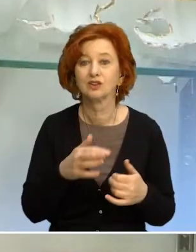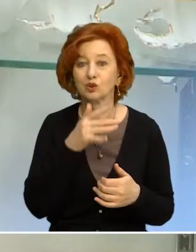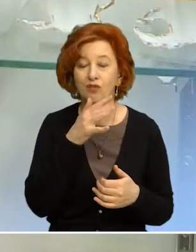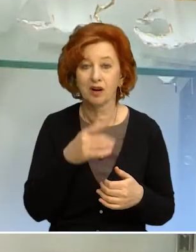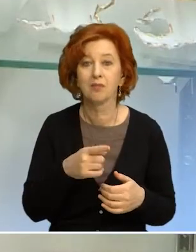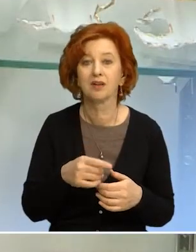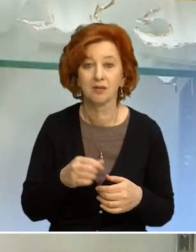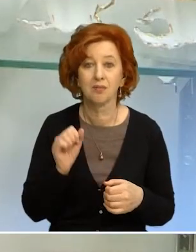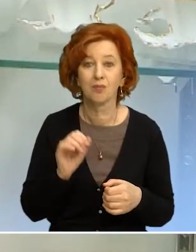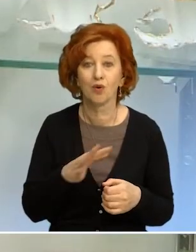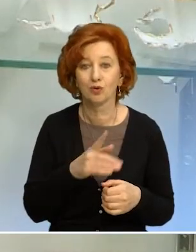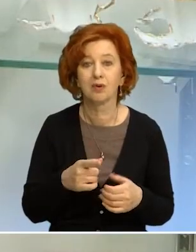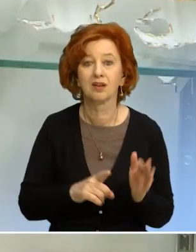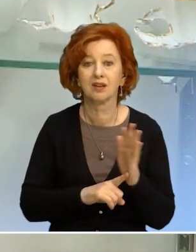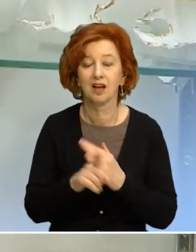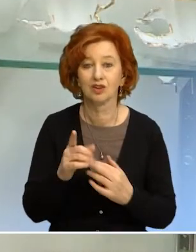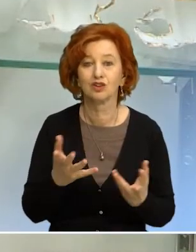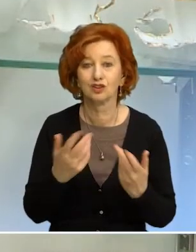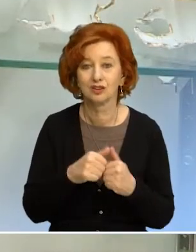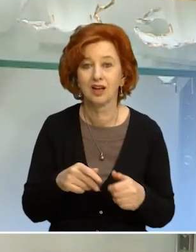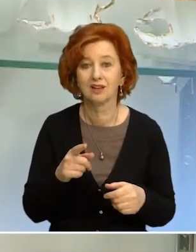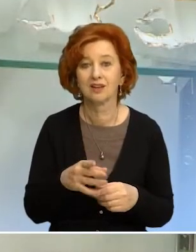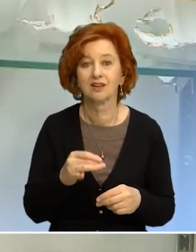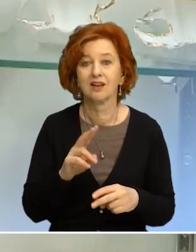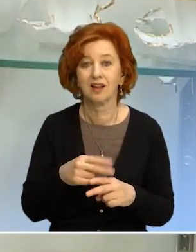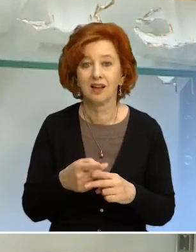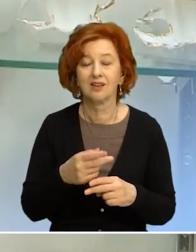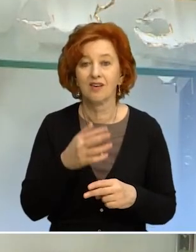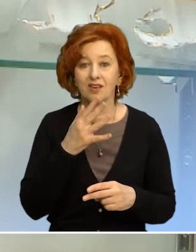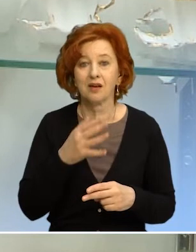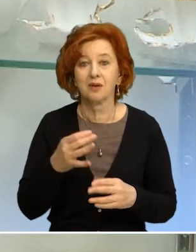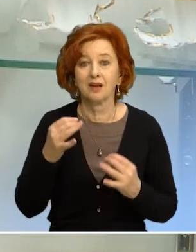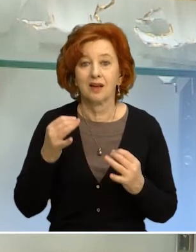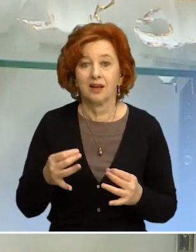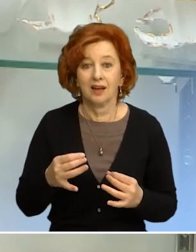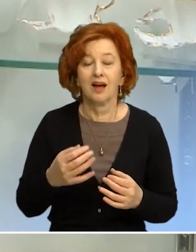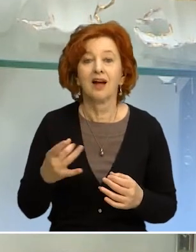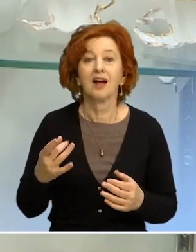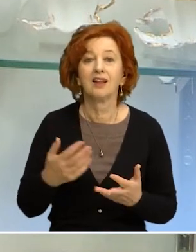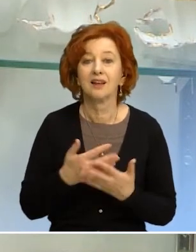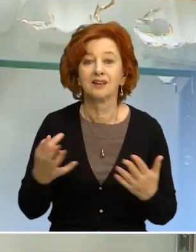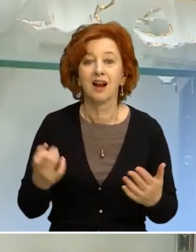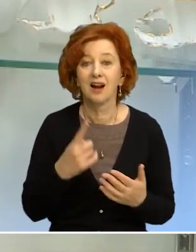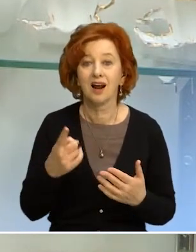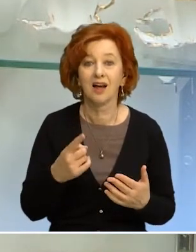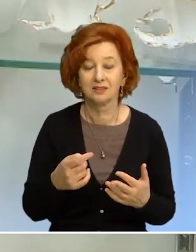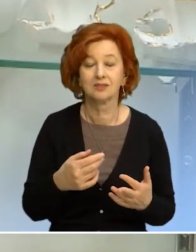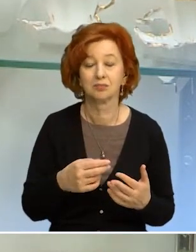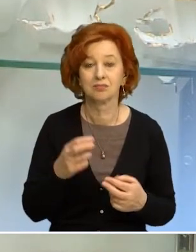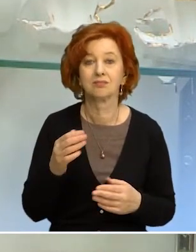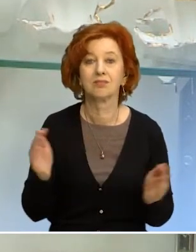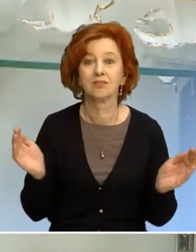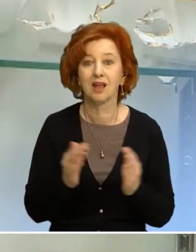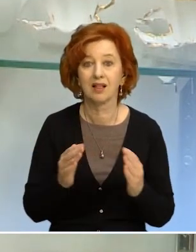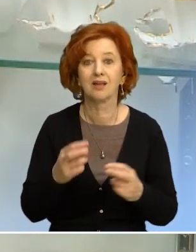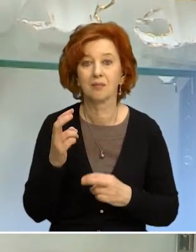временем Кузнецовы начали учить считать своих детей, потому что до этого деньги несколько раз разбрасывались по мелким